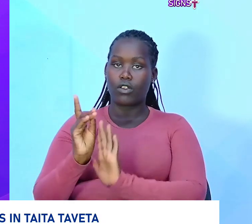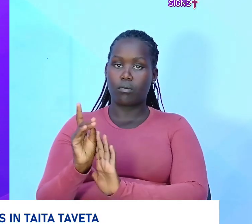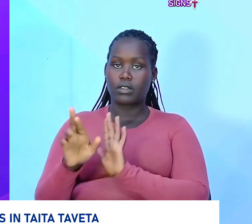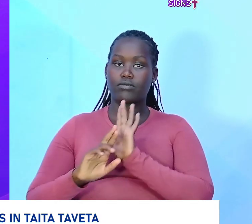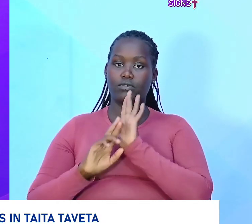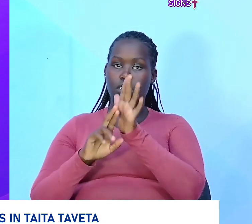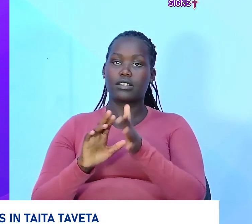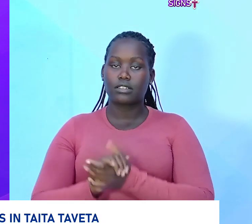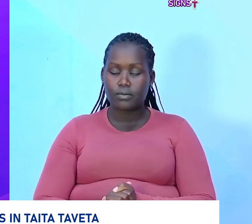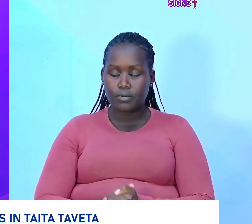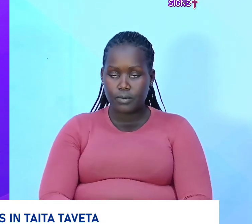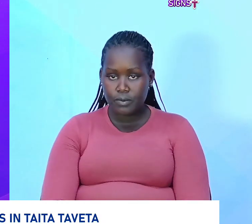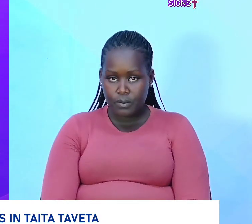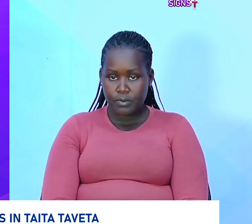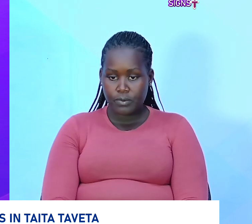outcomes.